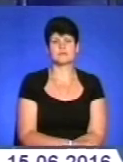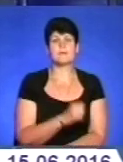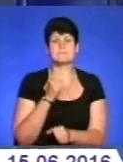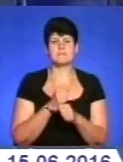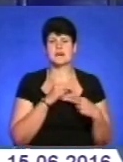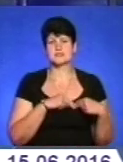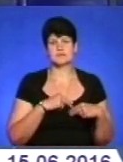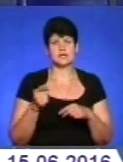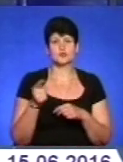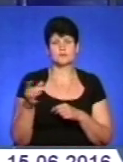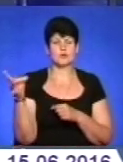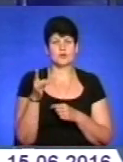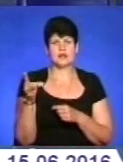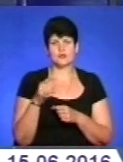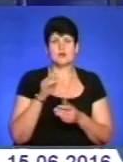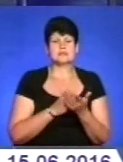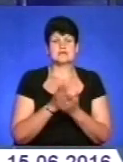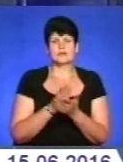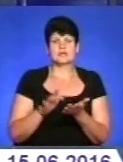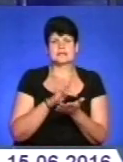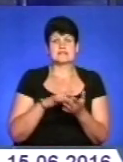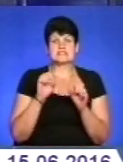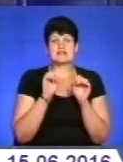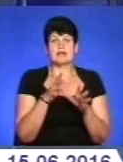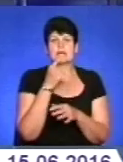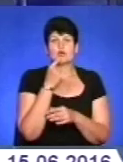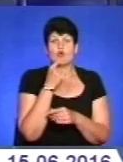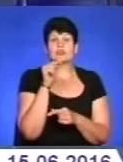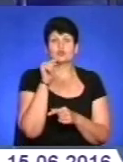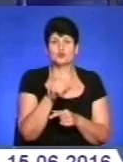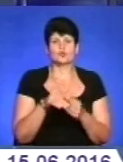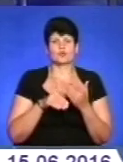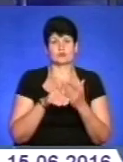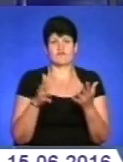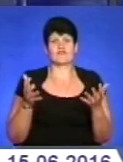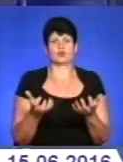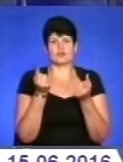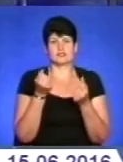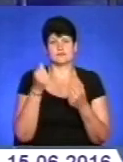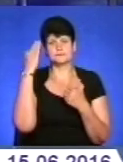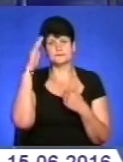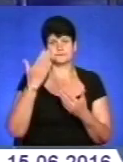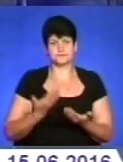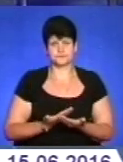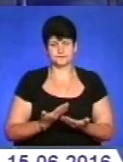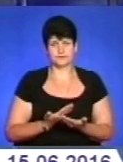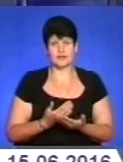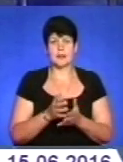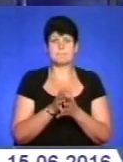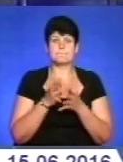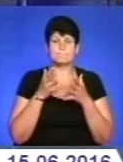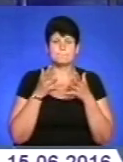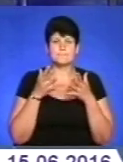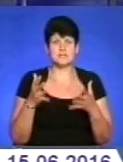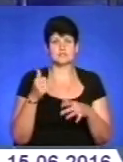Працівники Тернопільського регіонального сервісного центру здавали кров для того, щоб допомогти врятувати чиєсь життя. Більше у сюжеті сектору